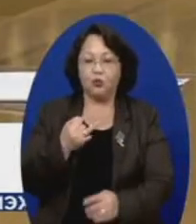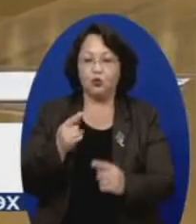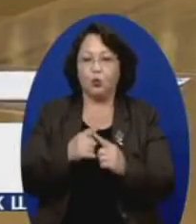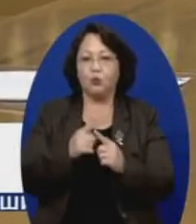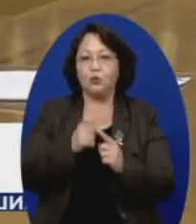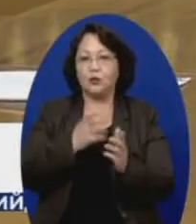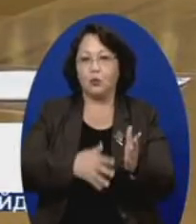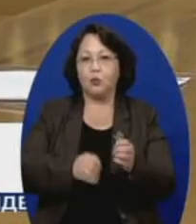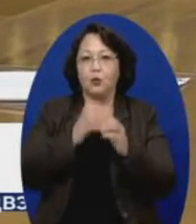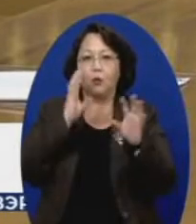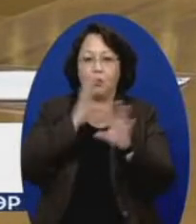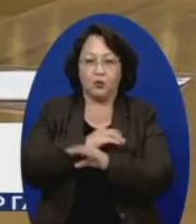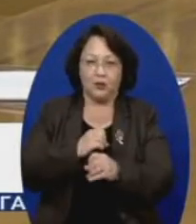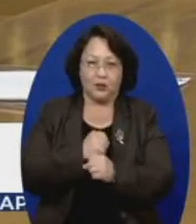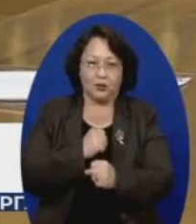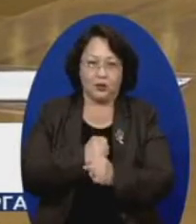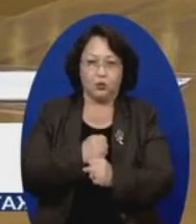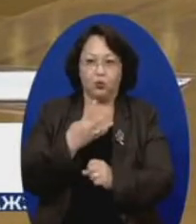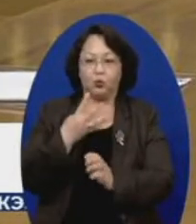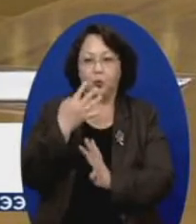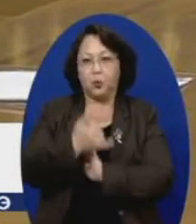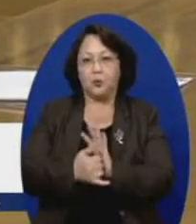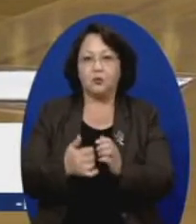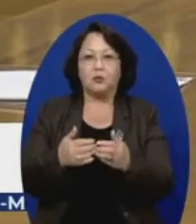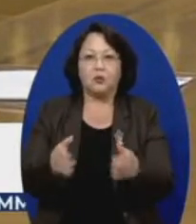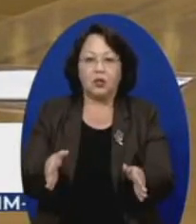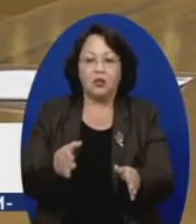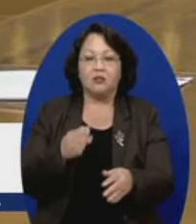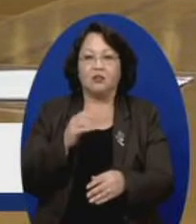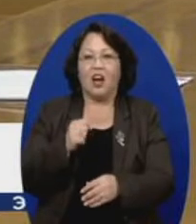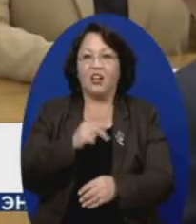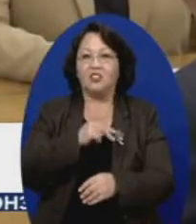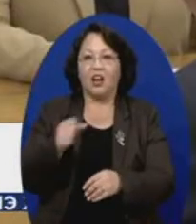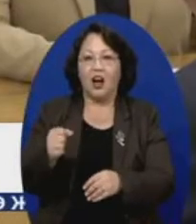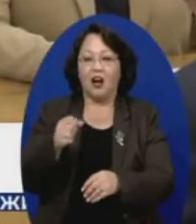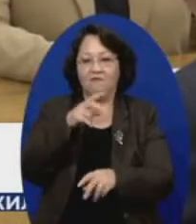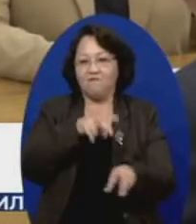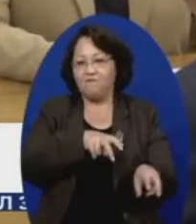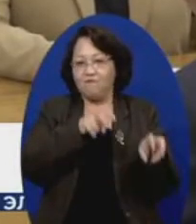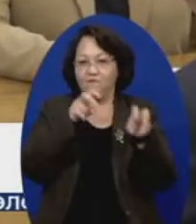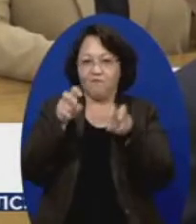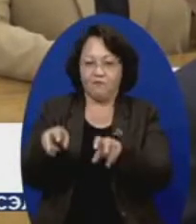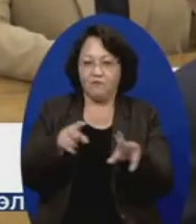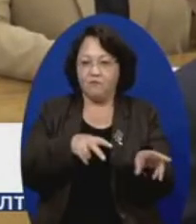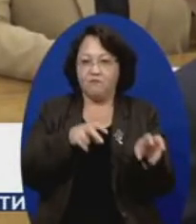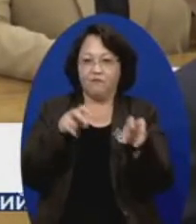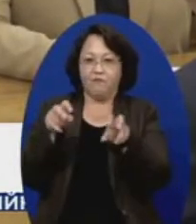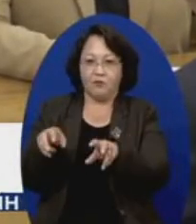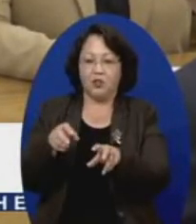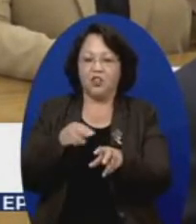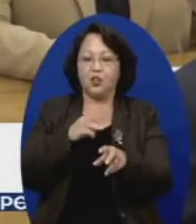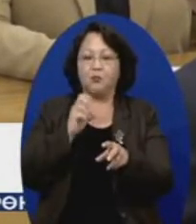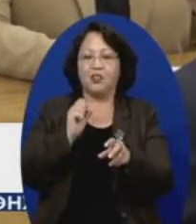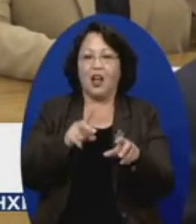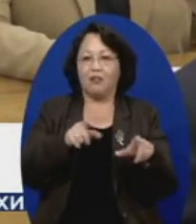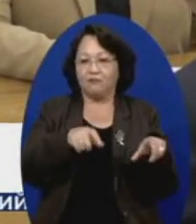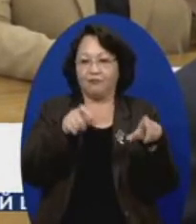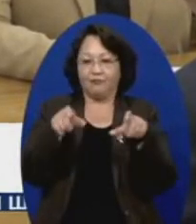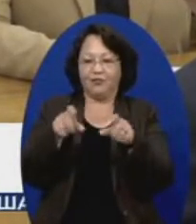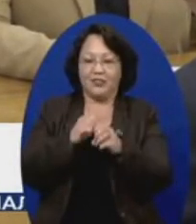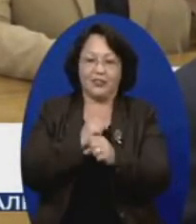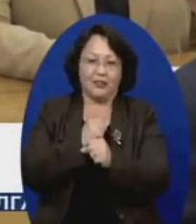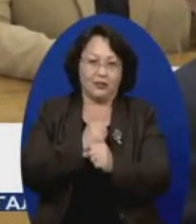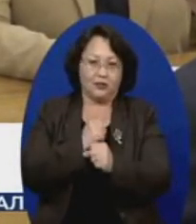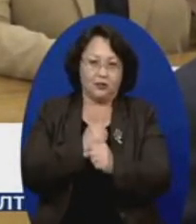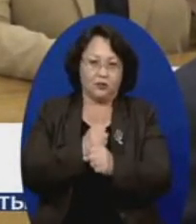ихэлсэн. За энэ оны 4-р улирлд ашиглалтанд орох юм. Шивэх хүрэн боомтод ачаа шилжүүлэн ачиж буулгах терминалын бүтээн байгуулалт хийж байна. Хоёр